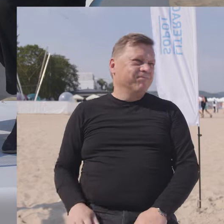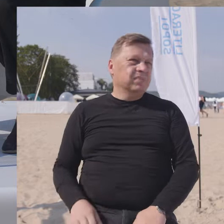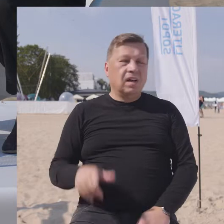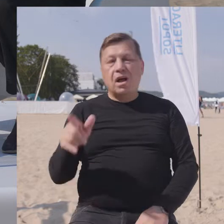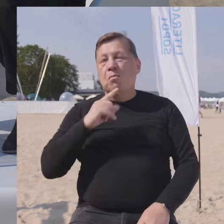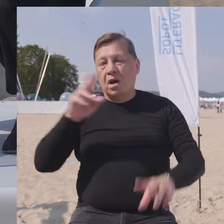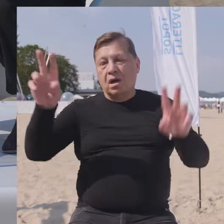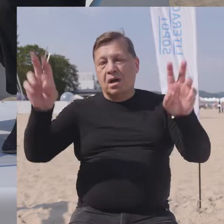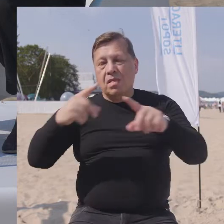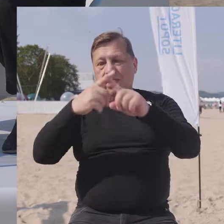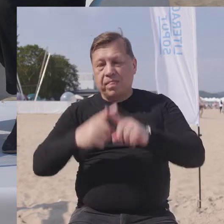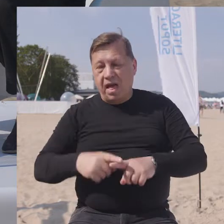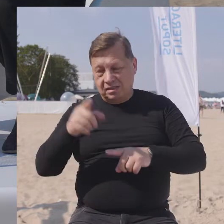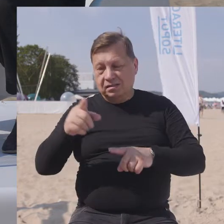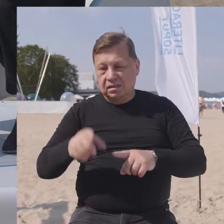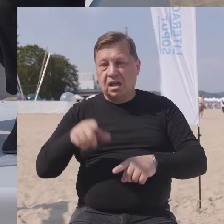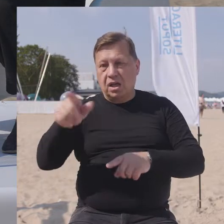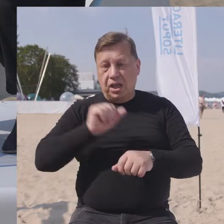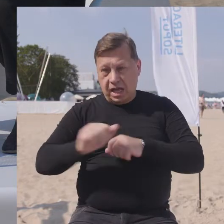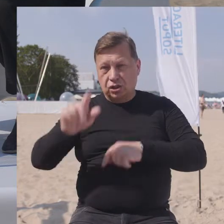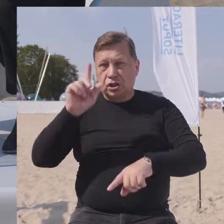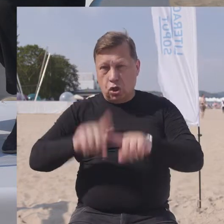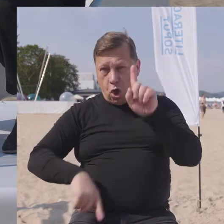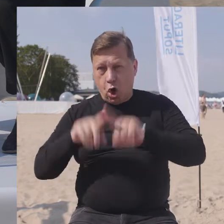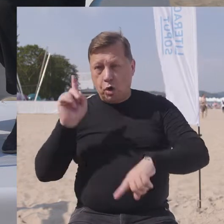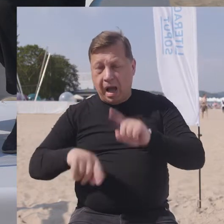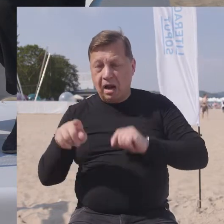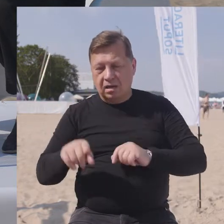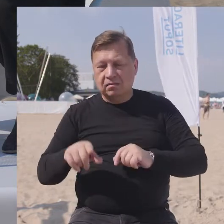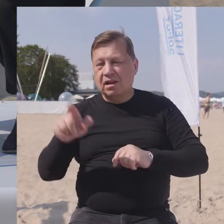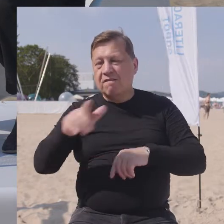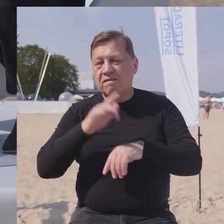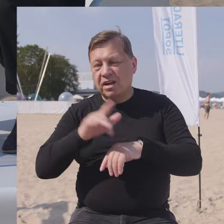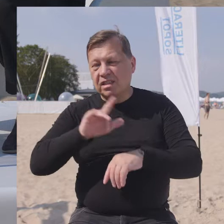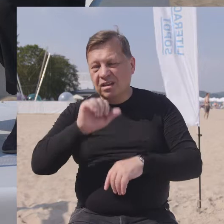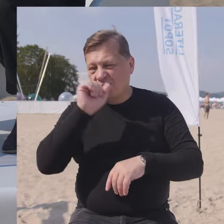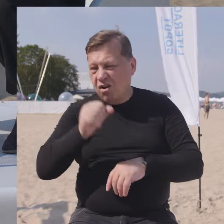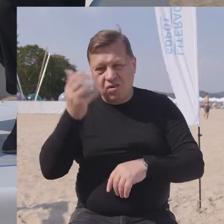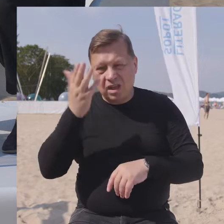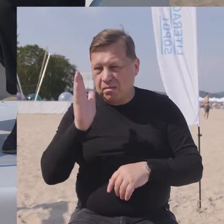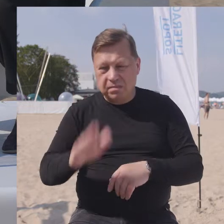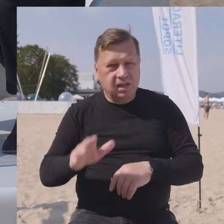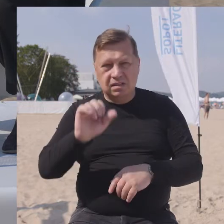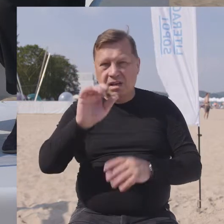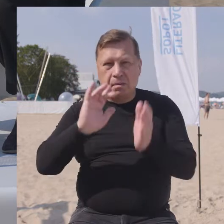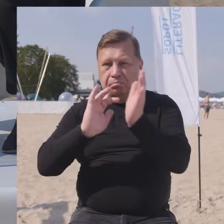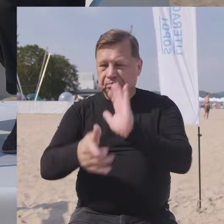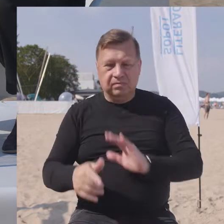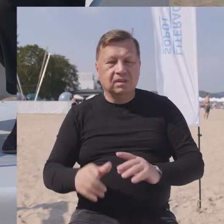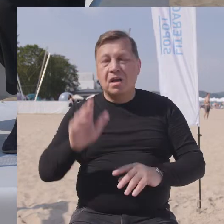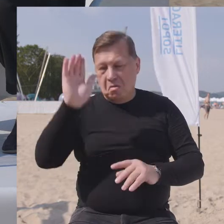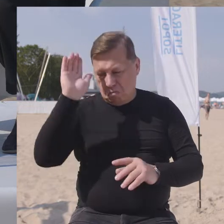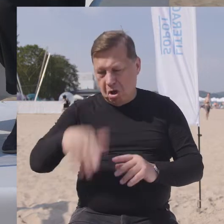jesteś normalna, bo to w ogóle nie wyjdzie. W każdej chwili możemy wypaść z normy,